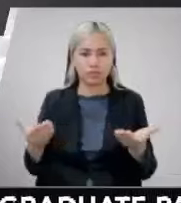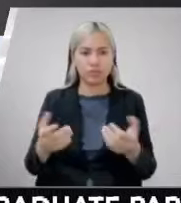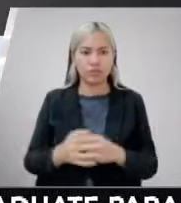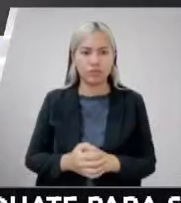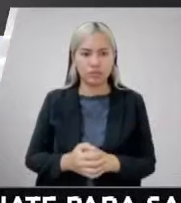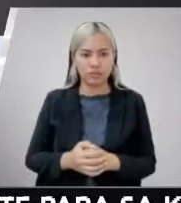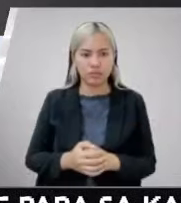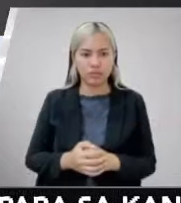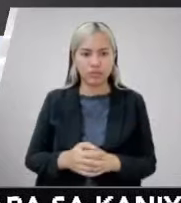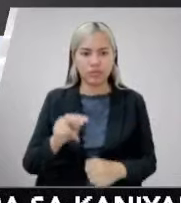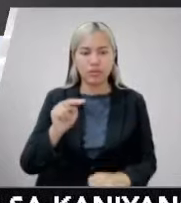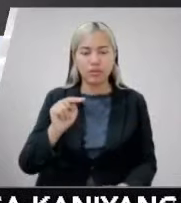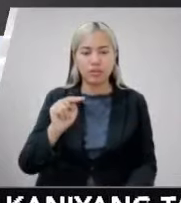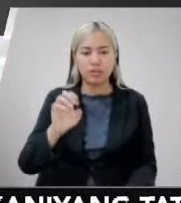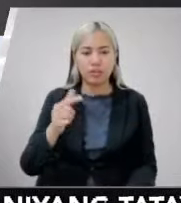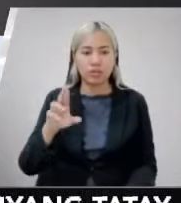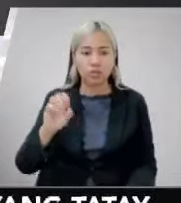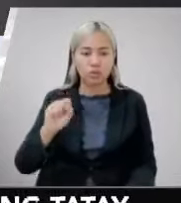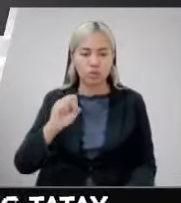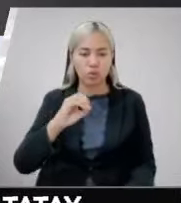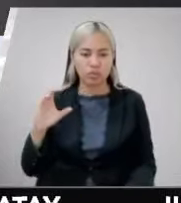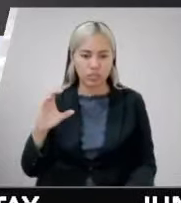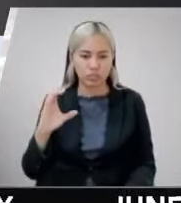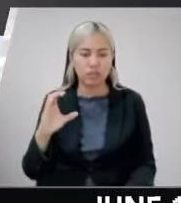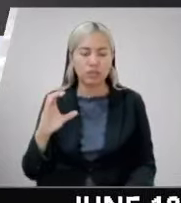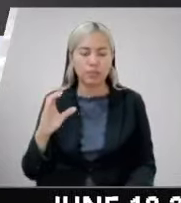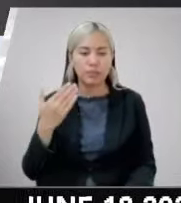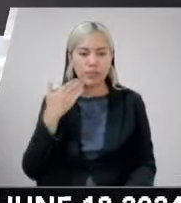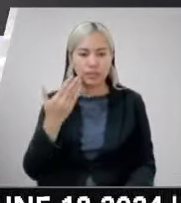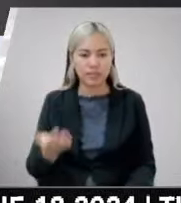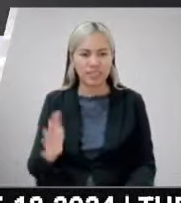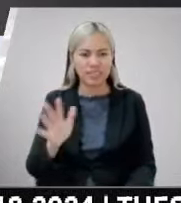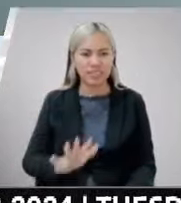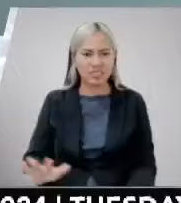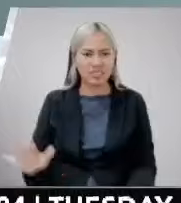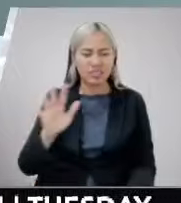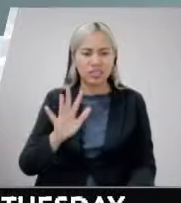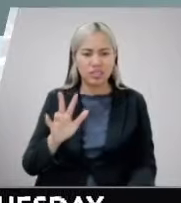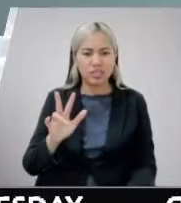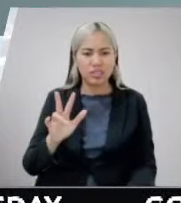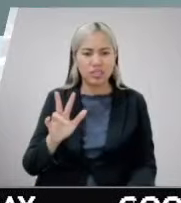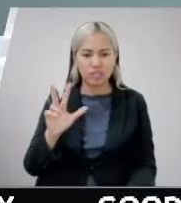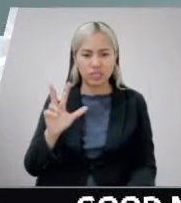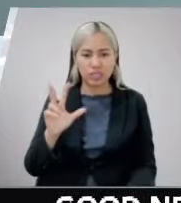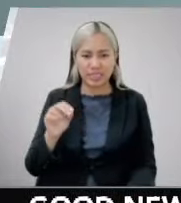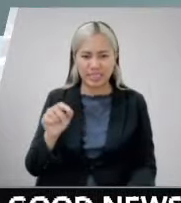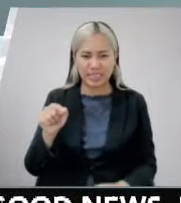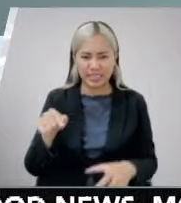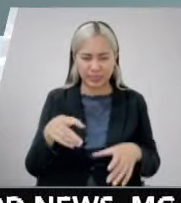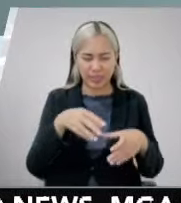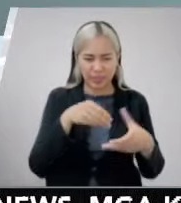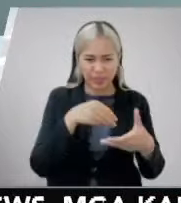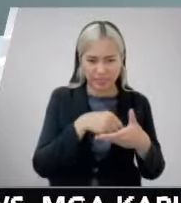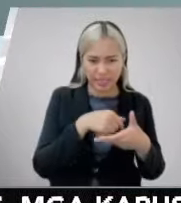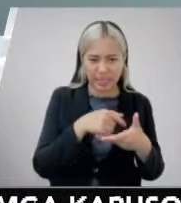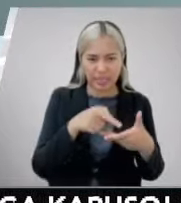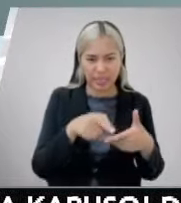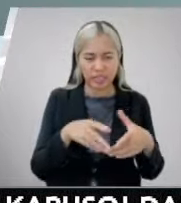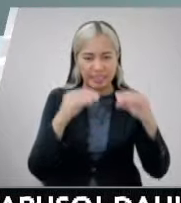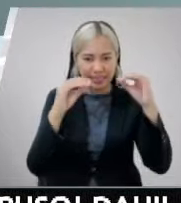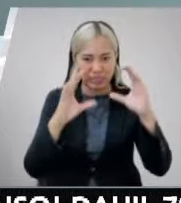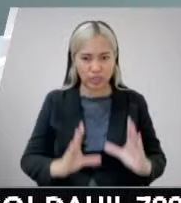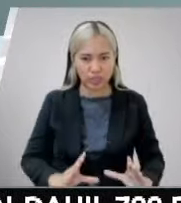Occidental. Patay ang isa sa mahigit 30 sakay na mga teacher. Lulan din ng bus ang 5 kaanak ng mga guro. Pauwi